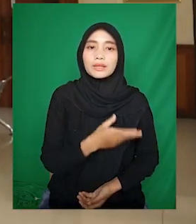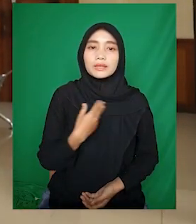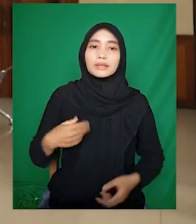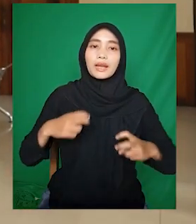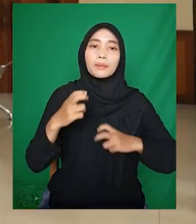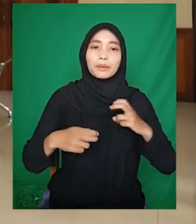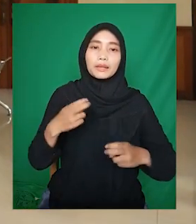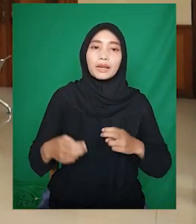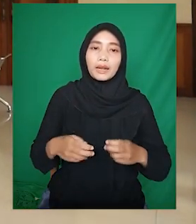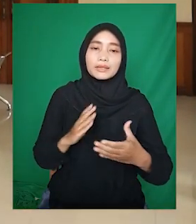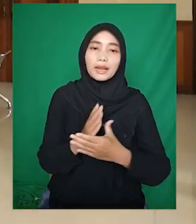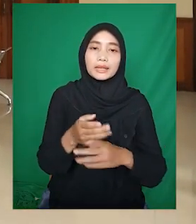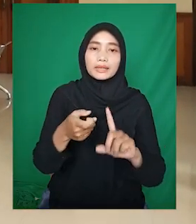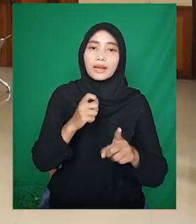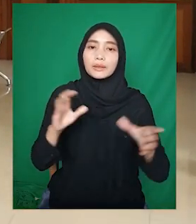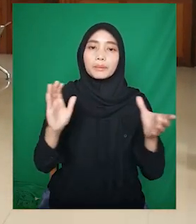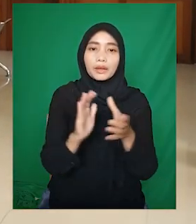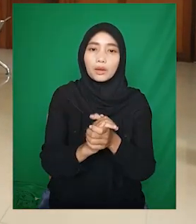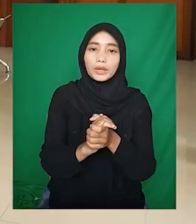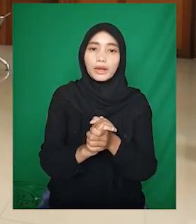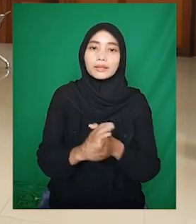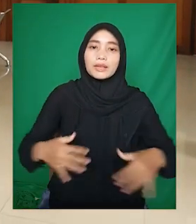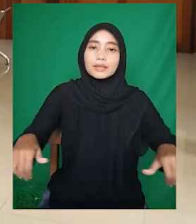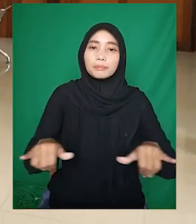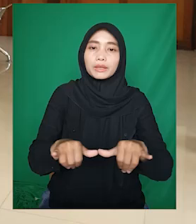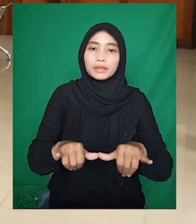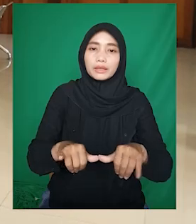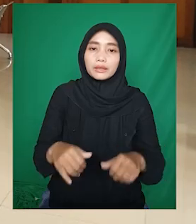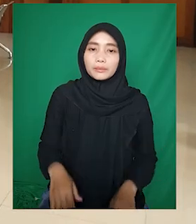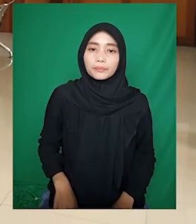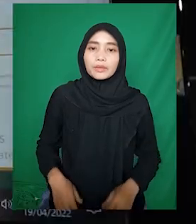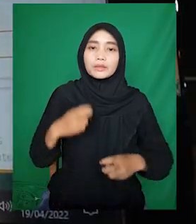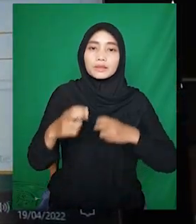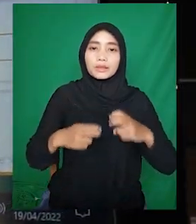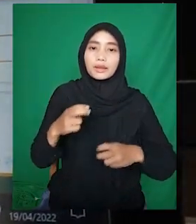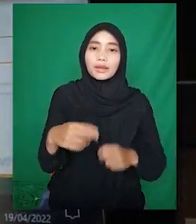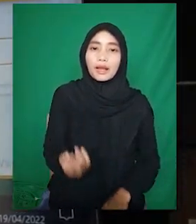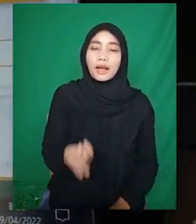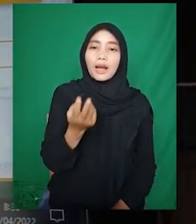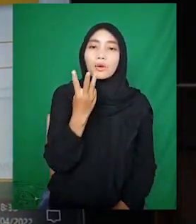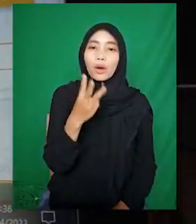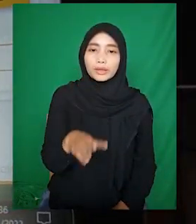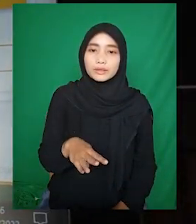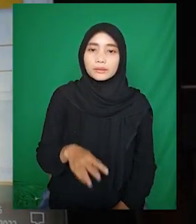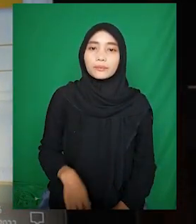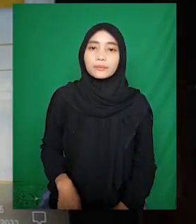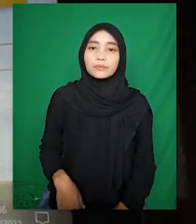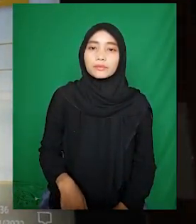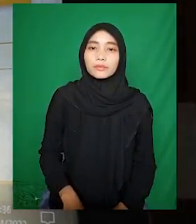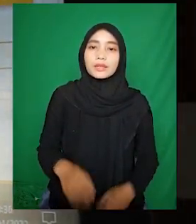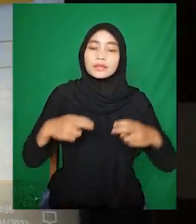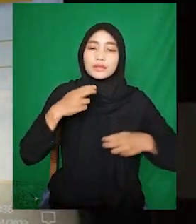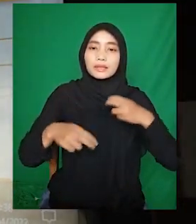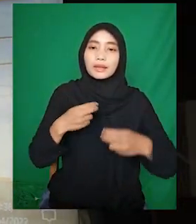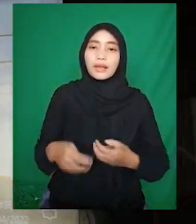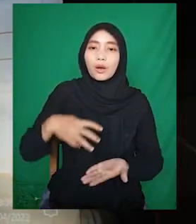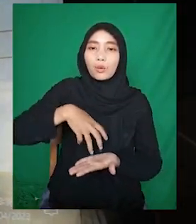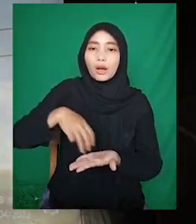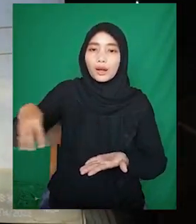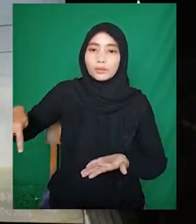Serta perkara selain dari perkawinan seperti sengketa hak waris, sengketa wakaf, wasiat,